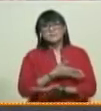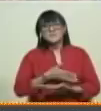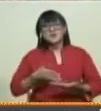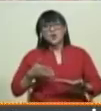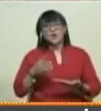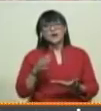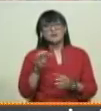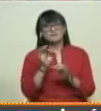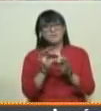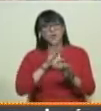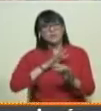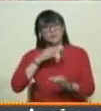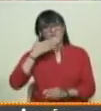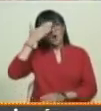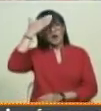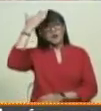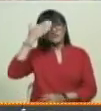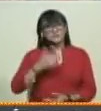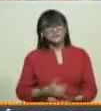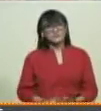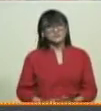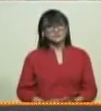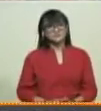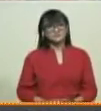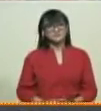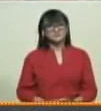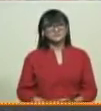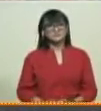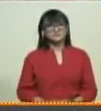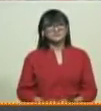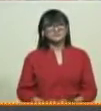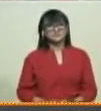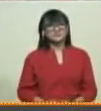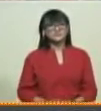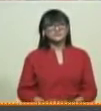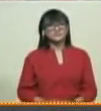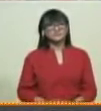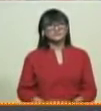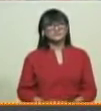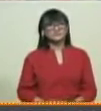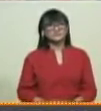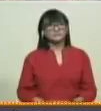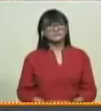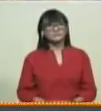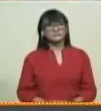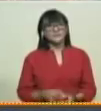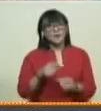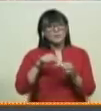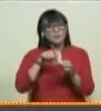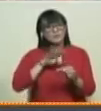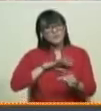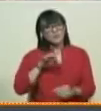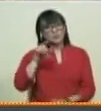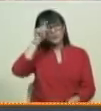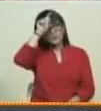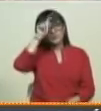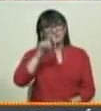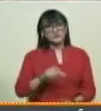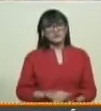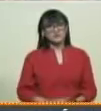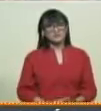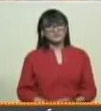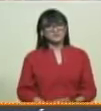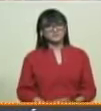turcas. 318 adet konteyner Panama'nın Cristóbal limanında yüklenmek için